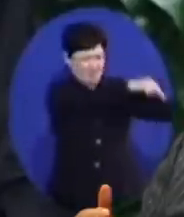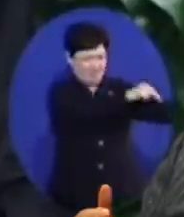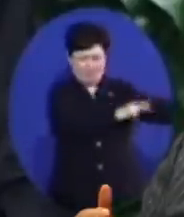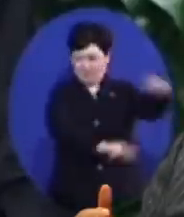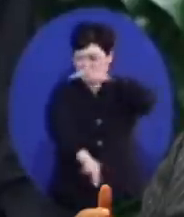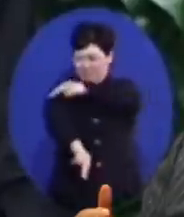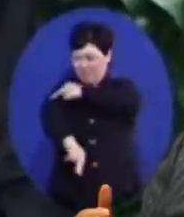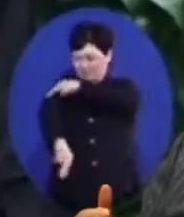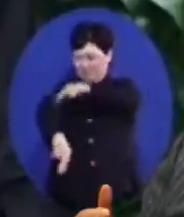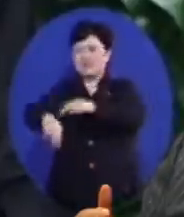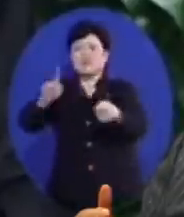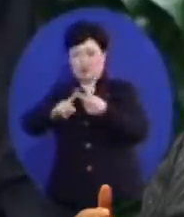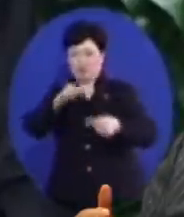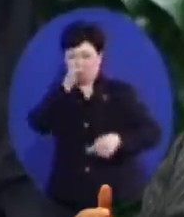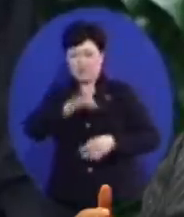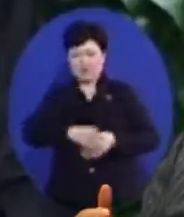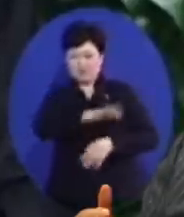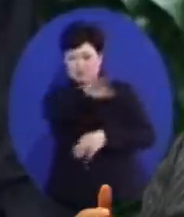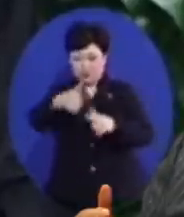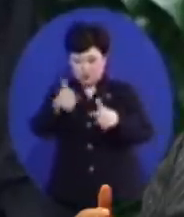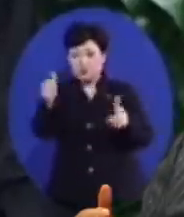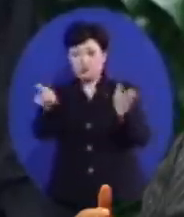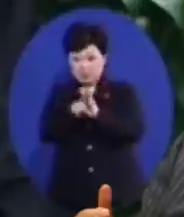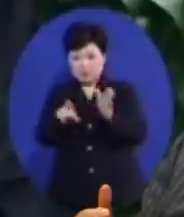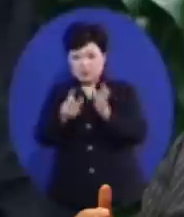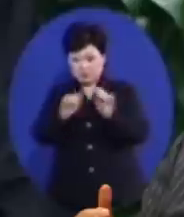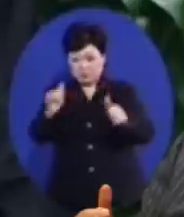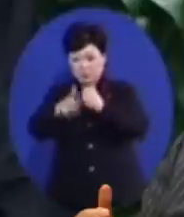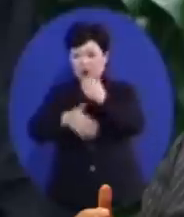탈락합니다. 우리 예수 믿는 사람들을 하나님이